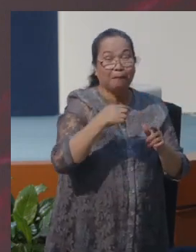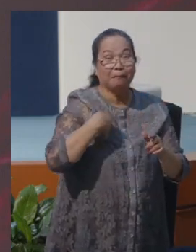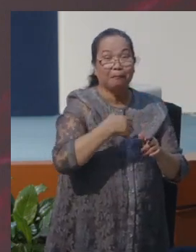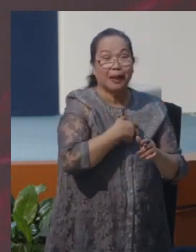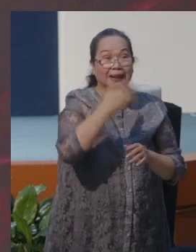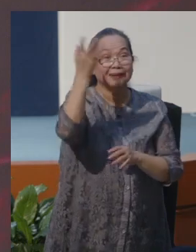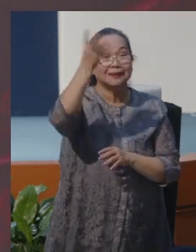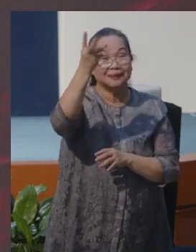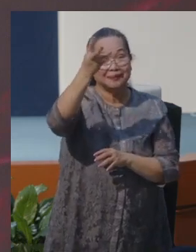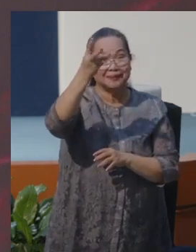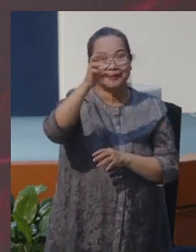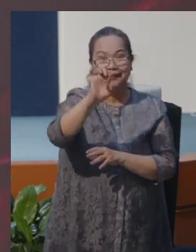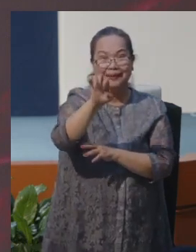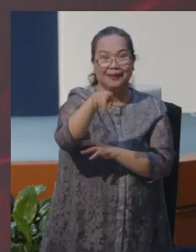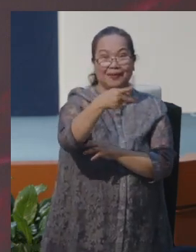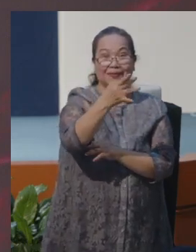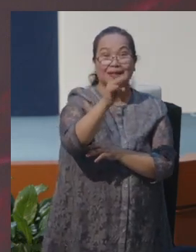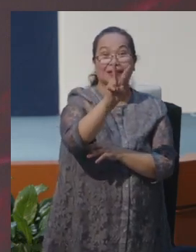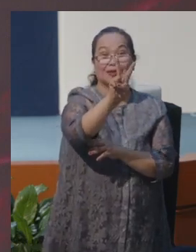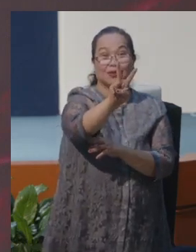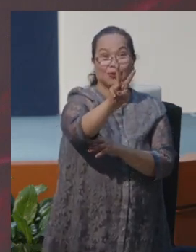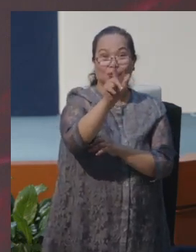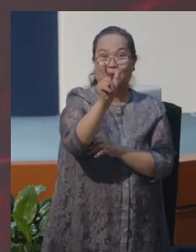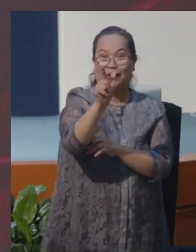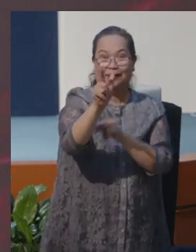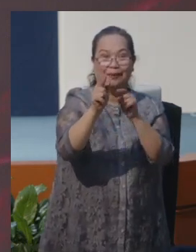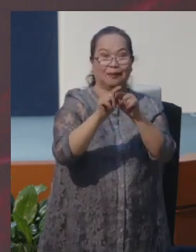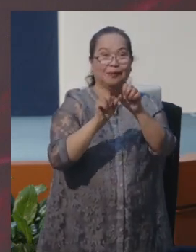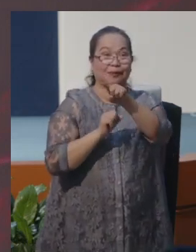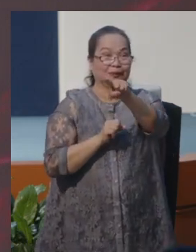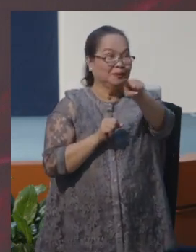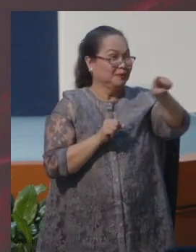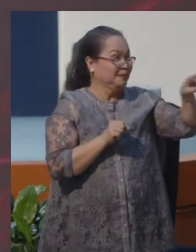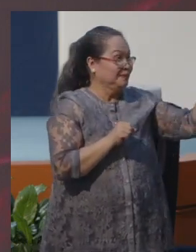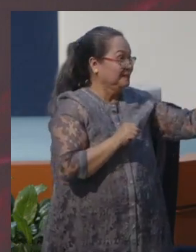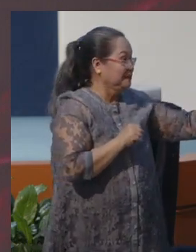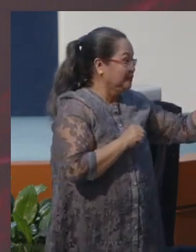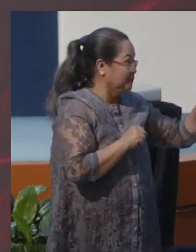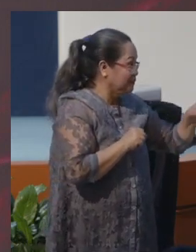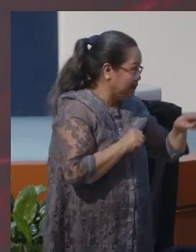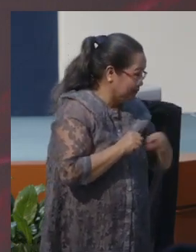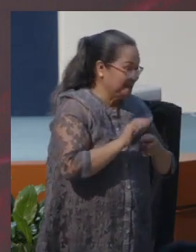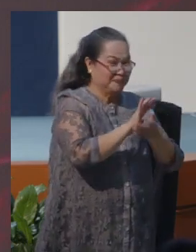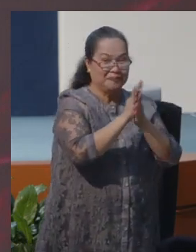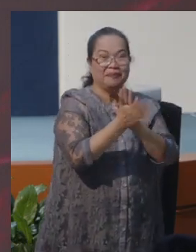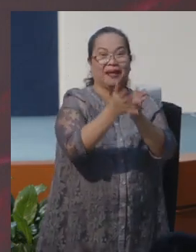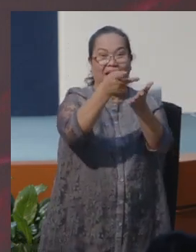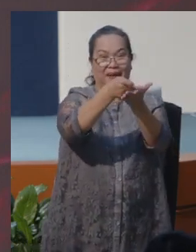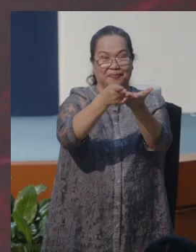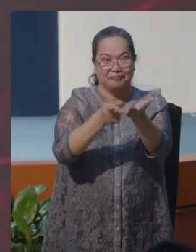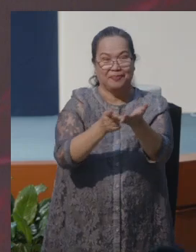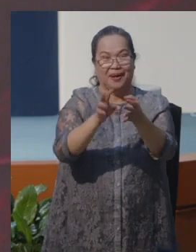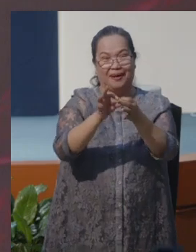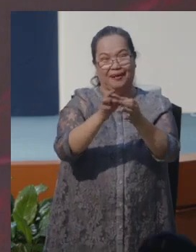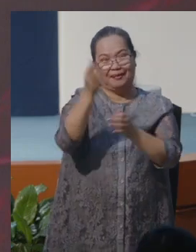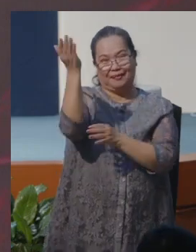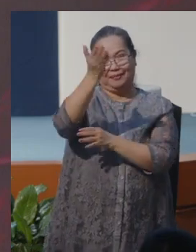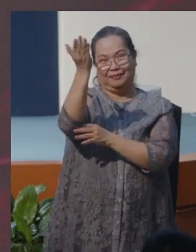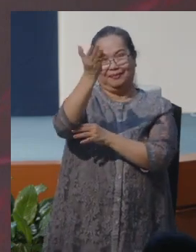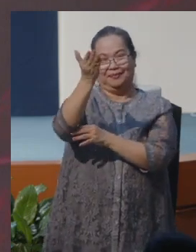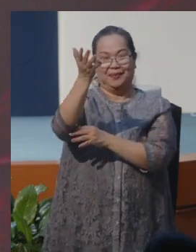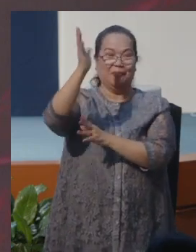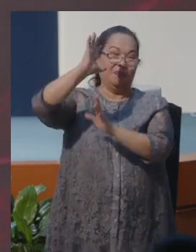iglesia sa Ephesians 2:20. Tayo po ay naging bahagi ng kanilang pangangaral